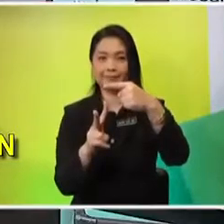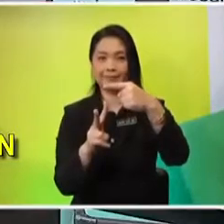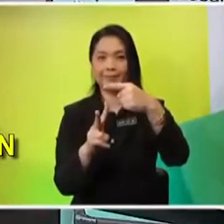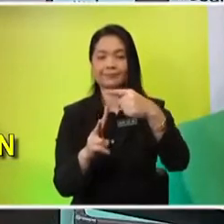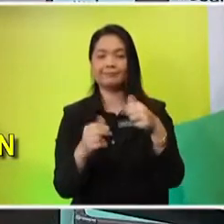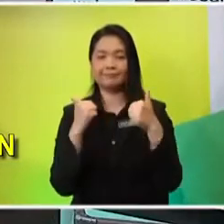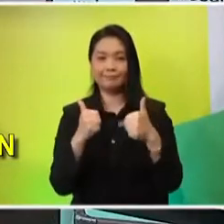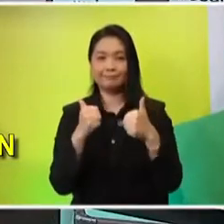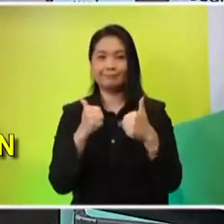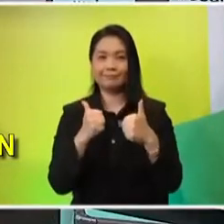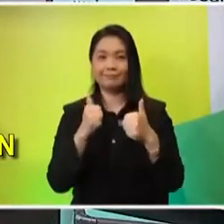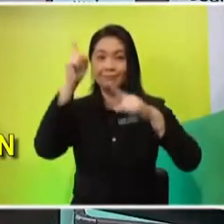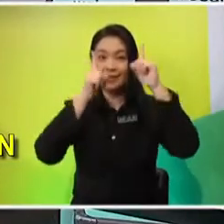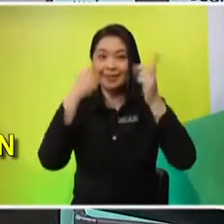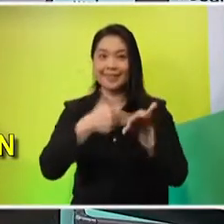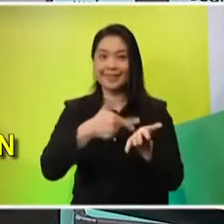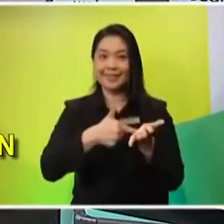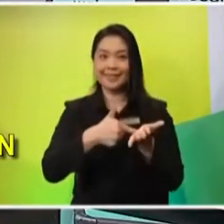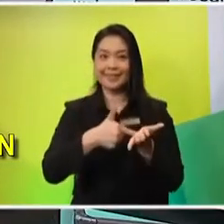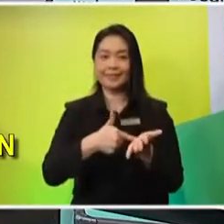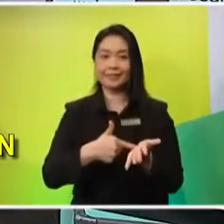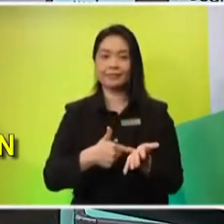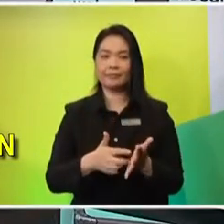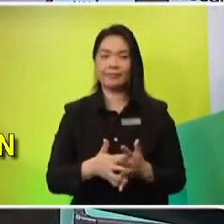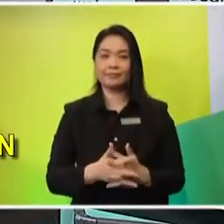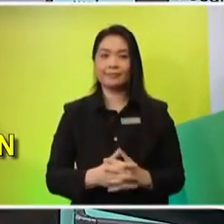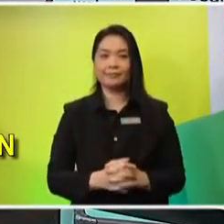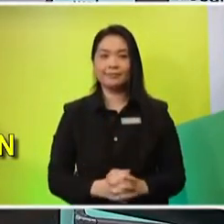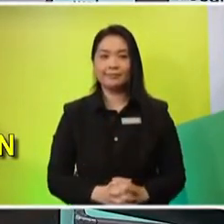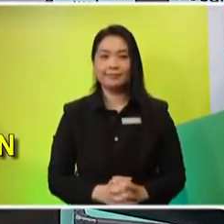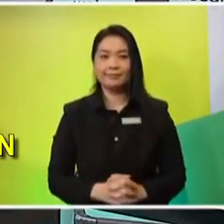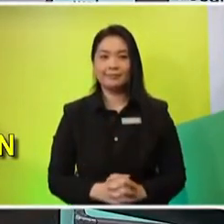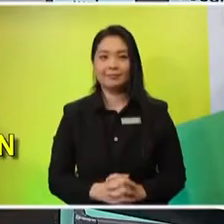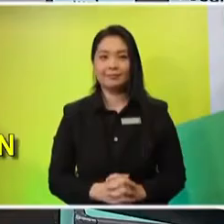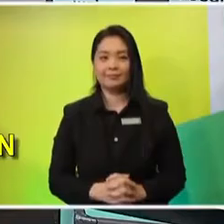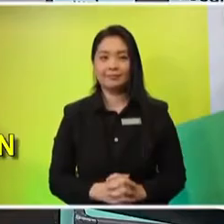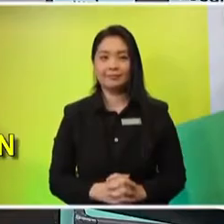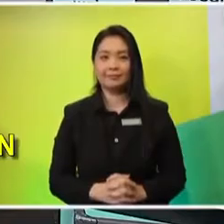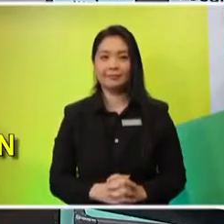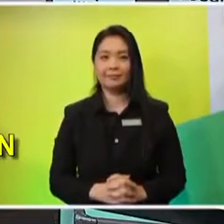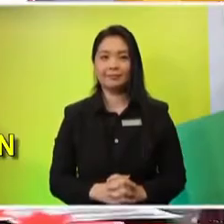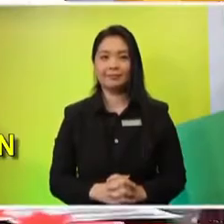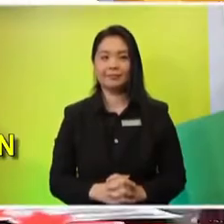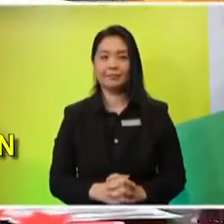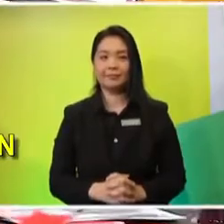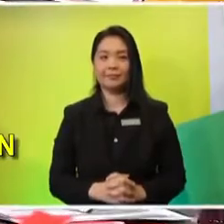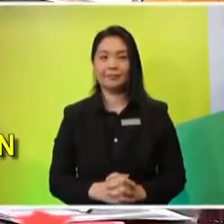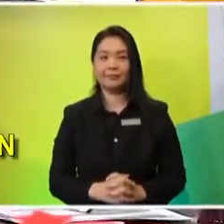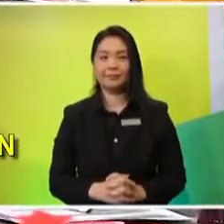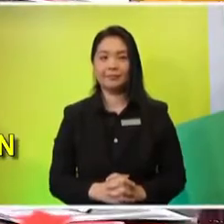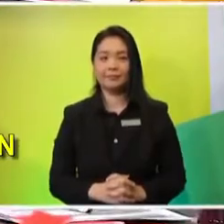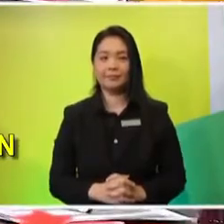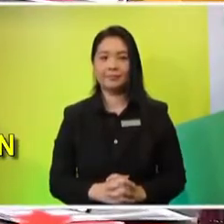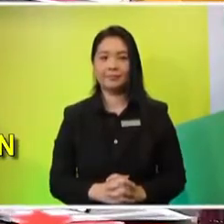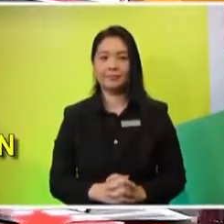2/12. Baik. Bintang lagi, cikgu, boleh? Boleh, Mira. Okay. Kalau saya tampak bintang saya dekat atas carta ganjaran ni, boleh tak, boleh cikgu? Boleh. Nanti kalau